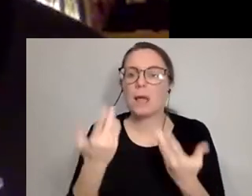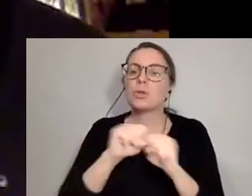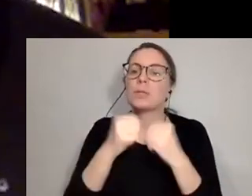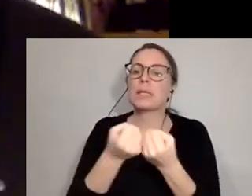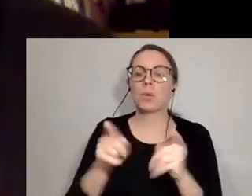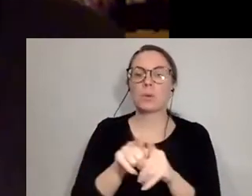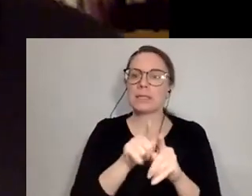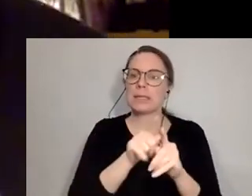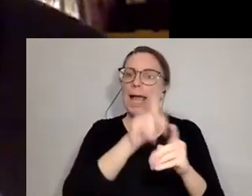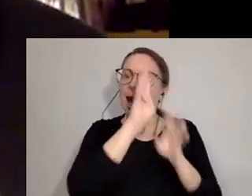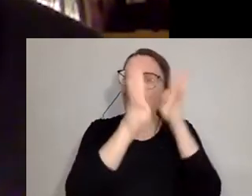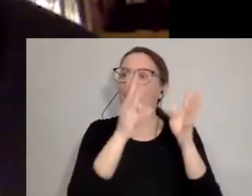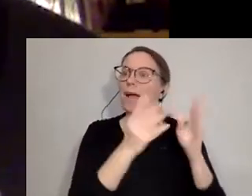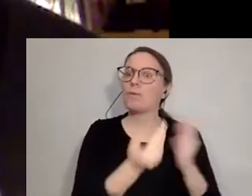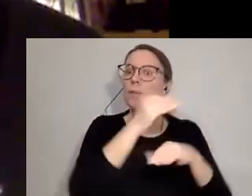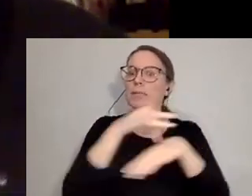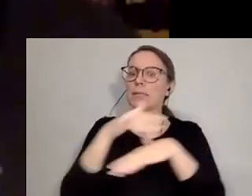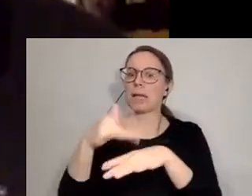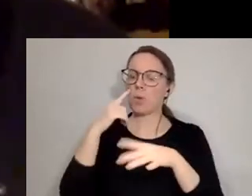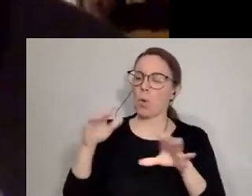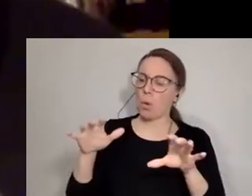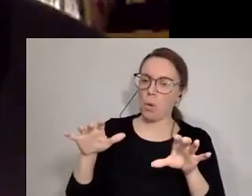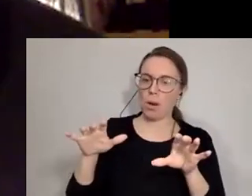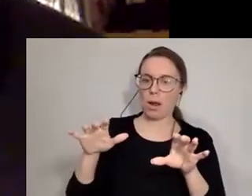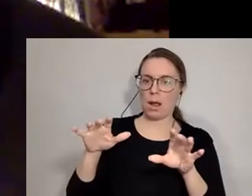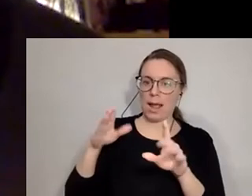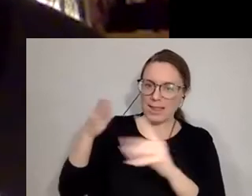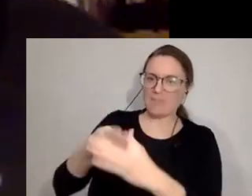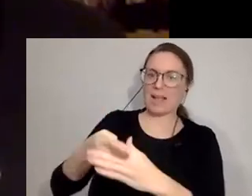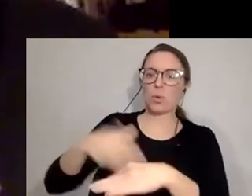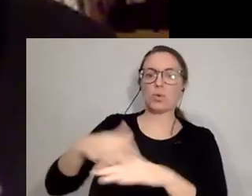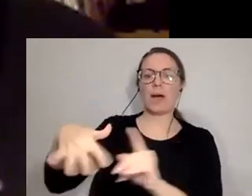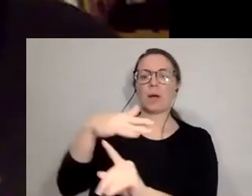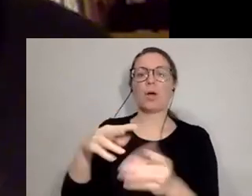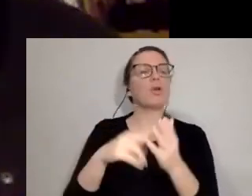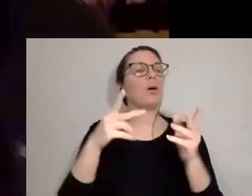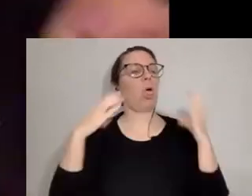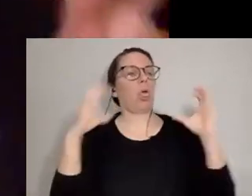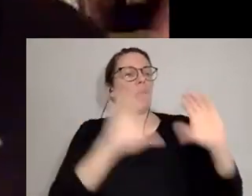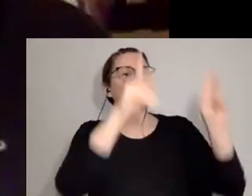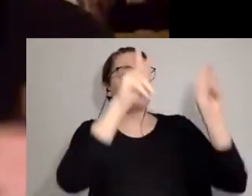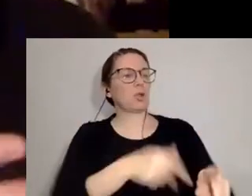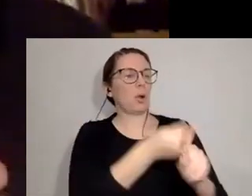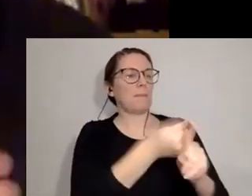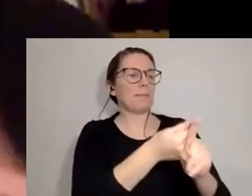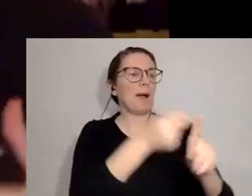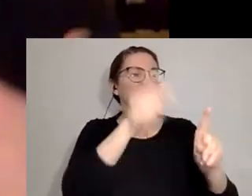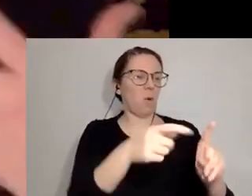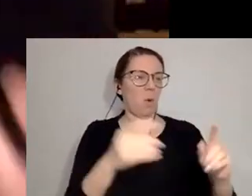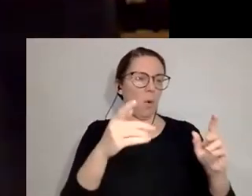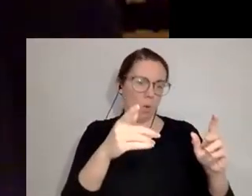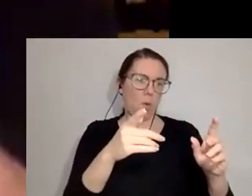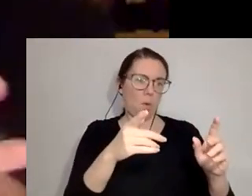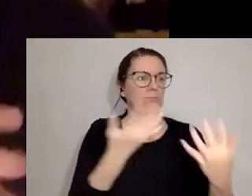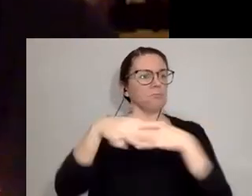pratiques qui agissent sur les environnements et pas seulement qui demandent aux personnes de faire un effort pour rejoindre le peloton des normaux, mais